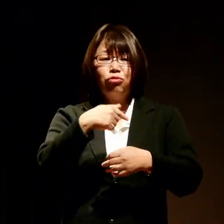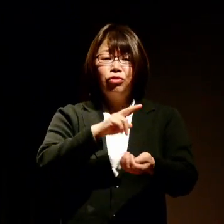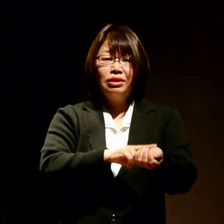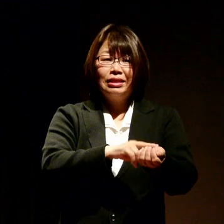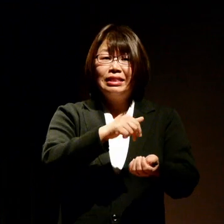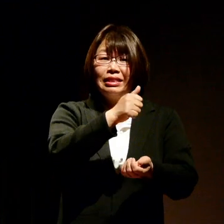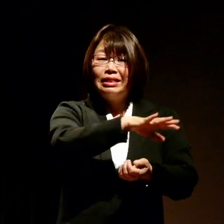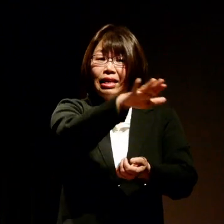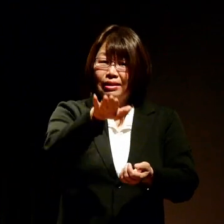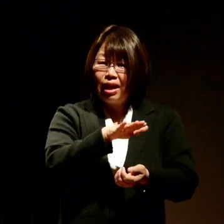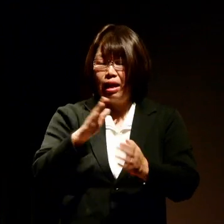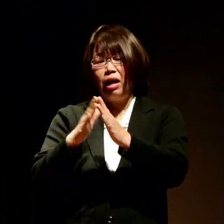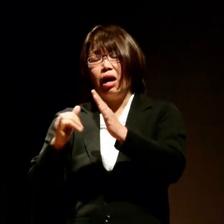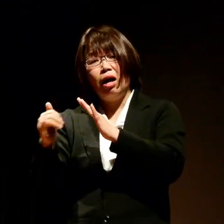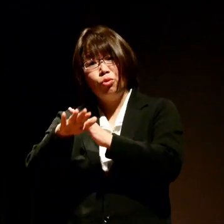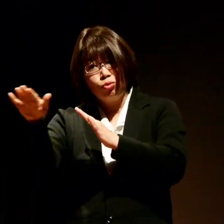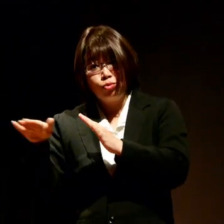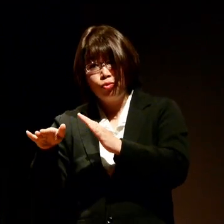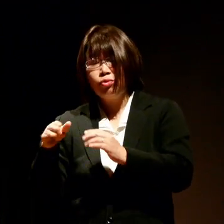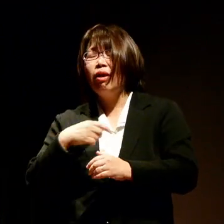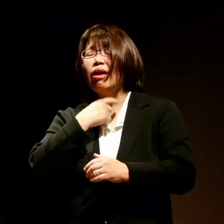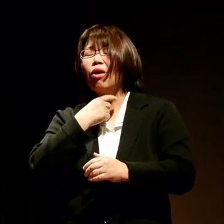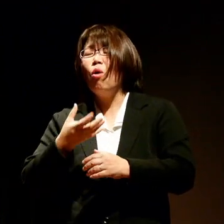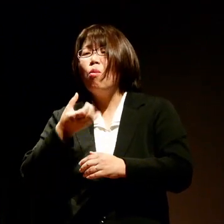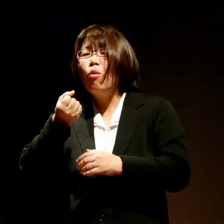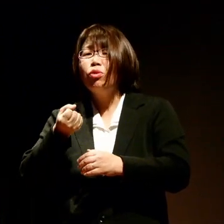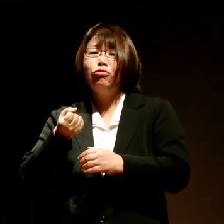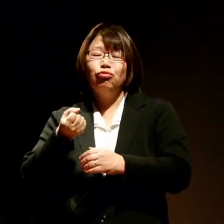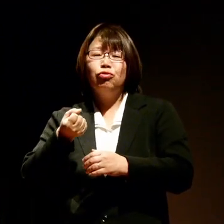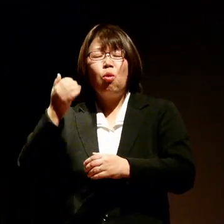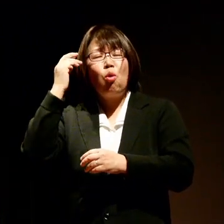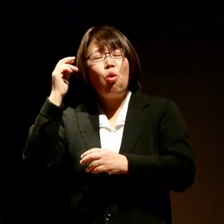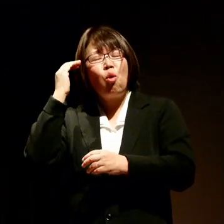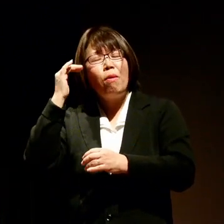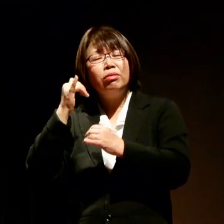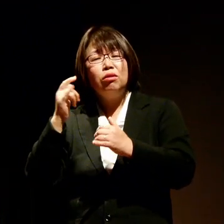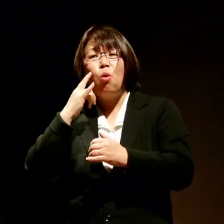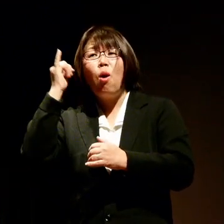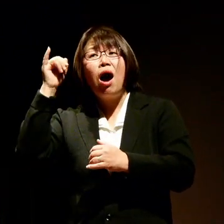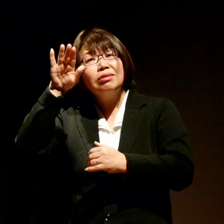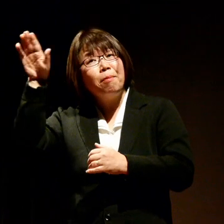家族、摂食嚥下障害を持って困っているママたち、